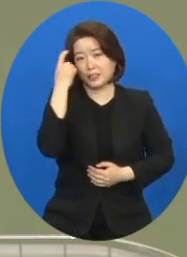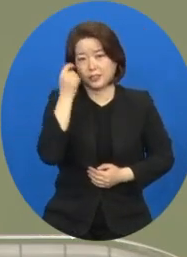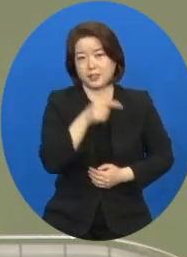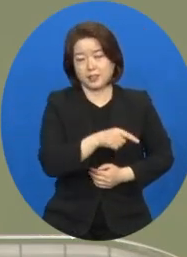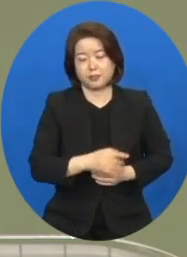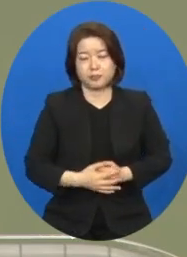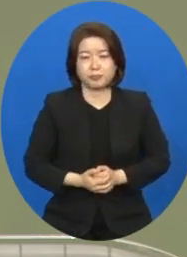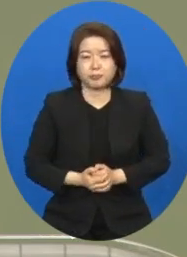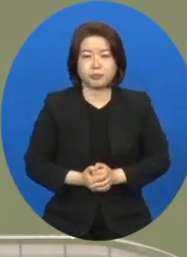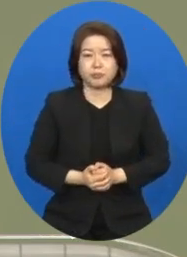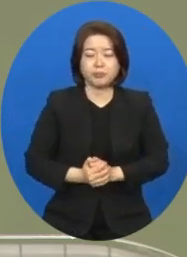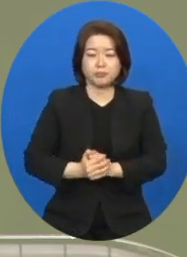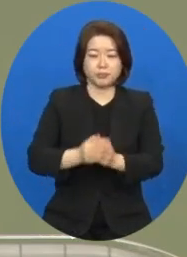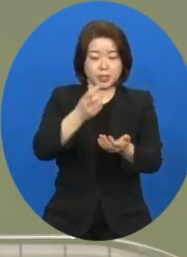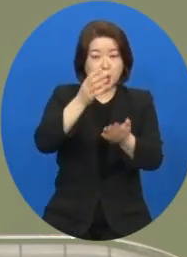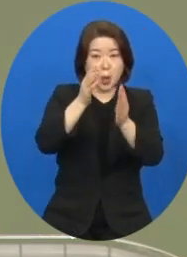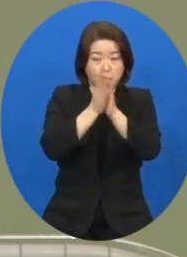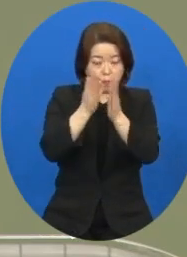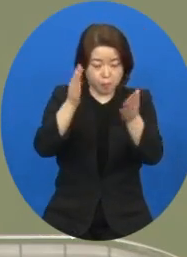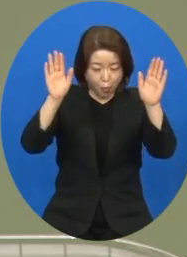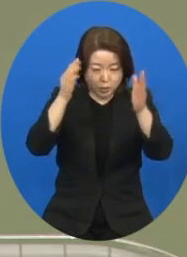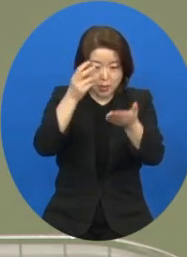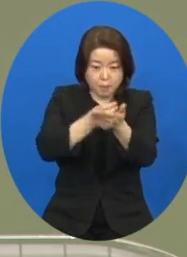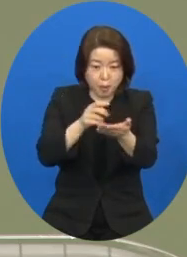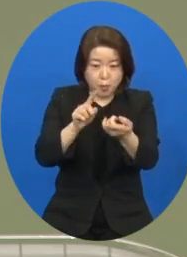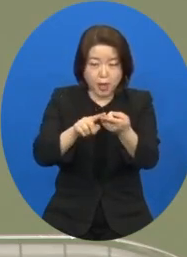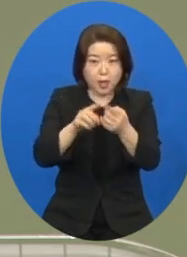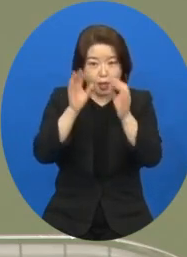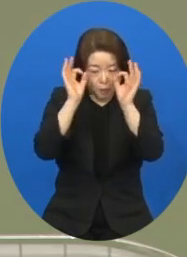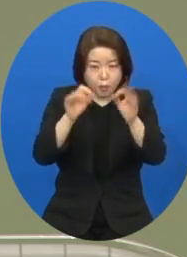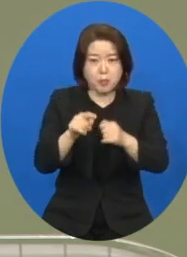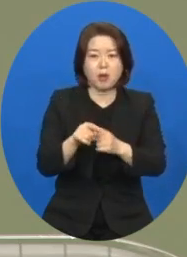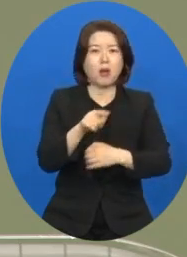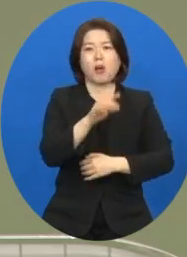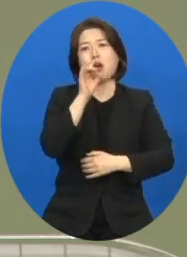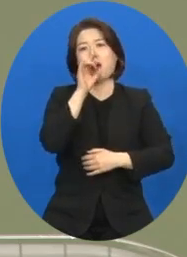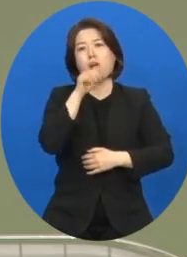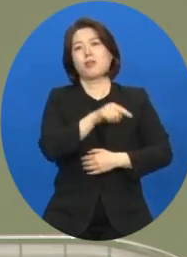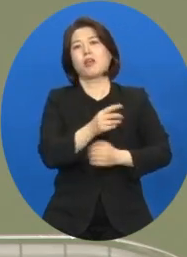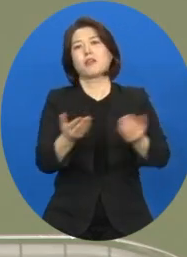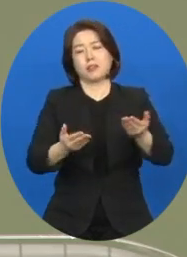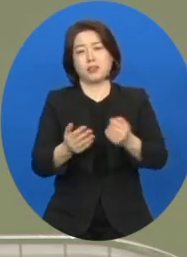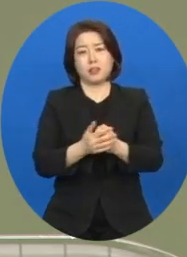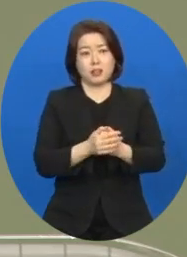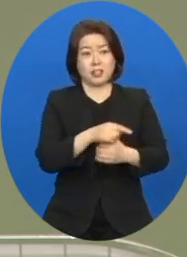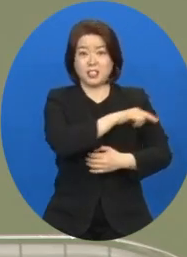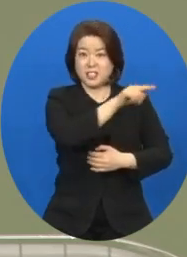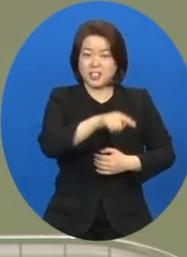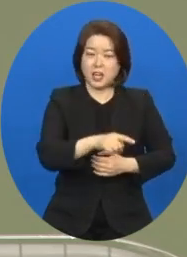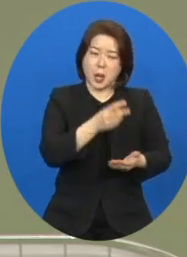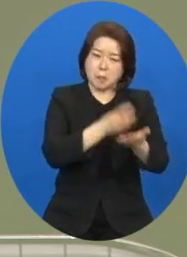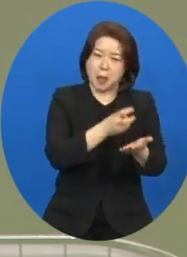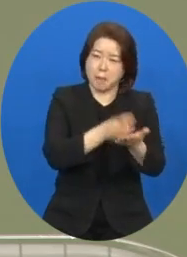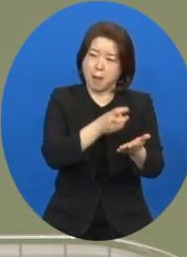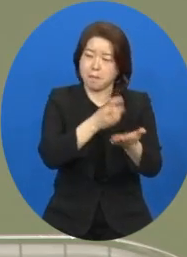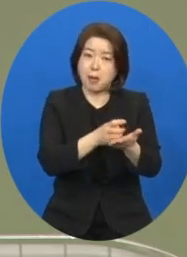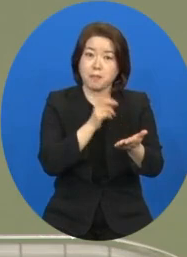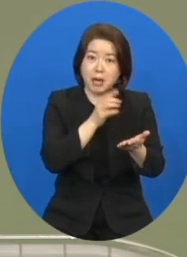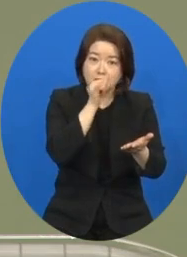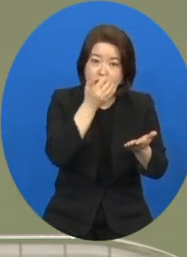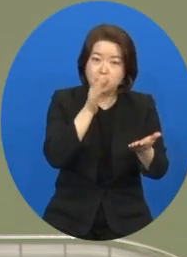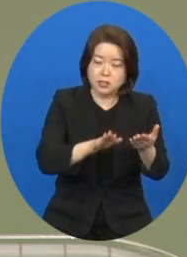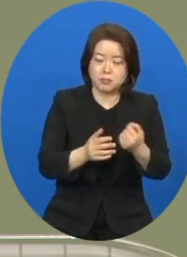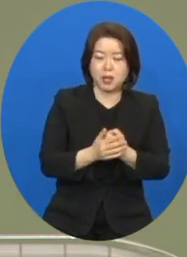사실은 율법에 의하면 그럴 수가 없는 일이에요. 그들은 율법하고 살았지만